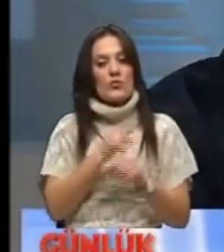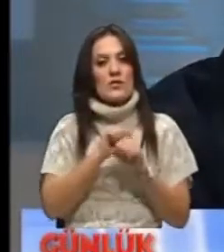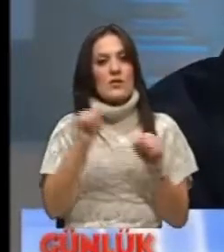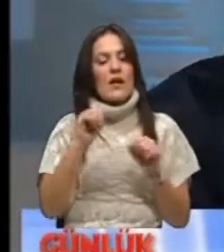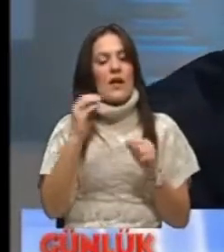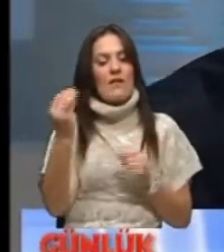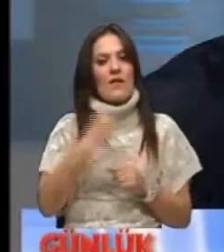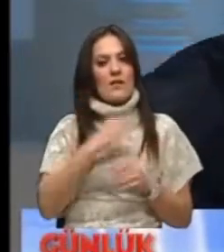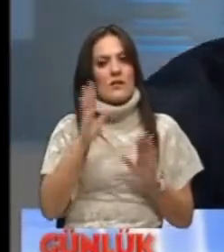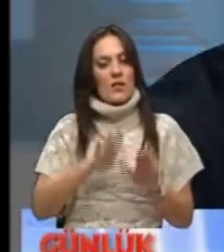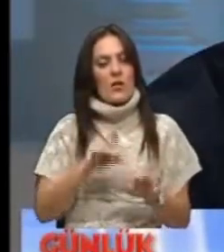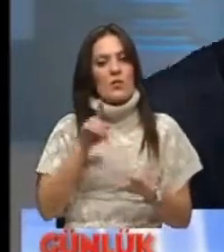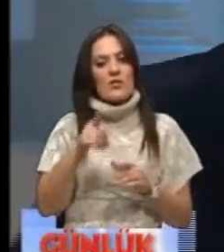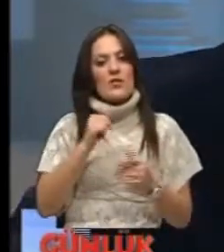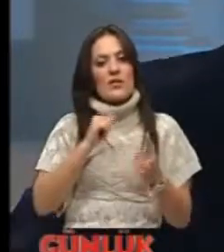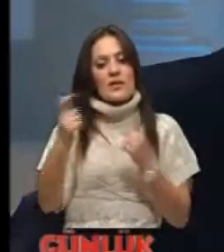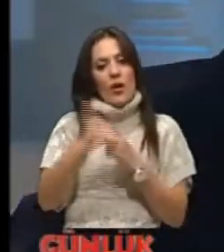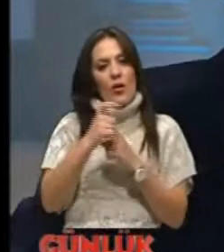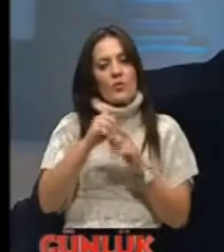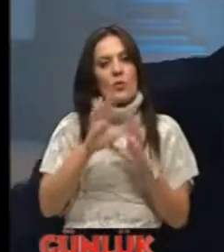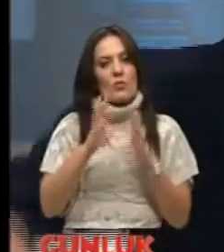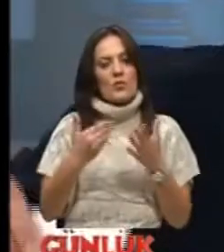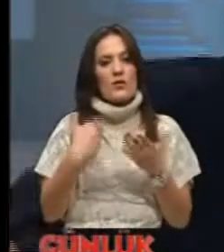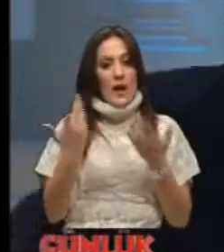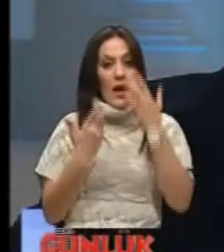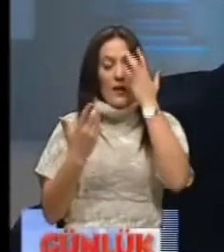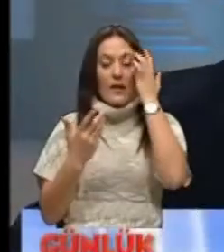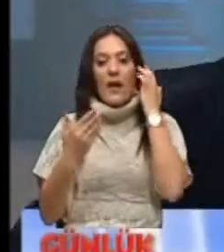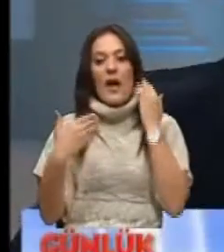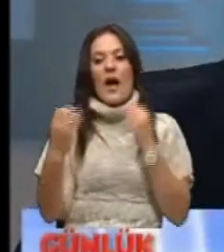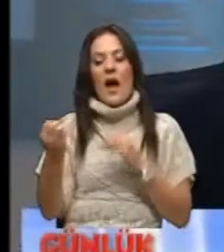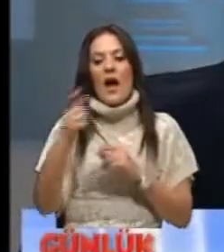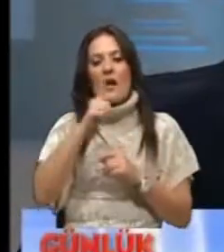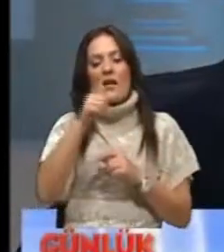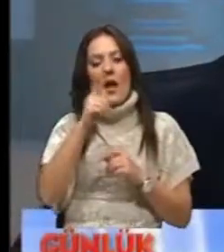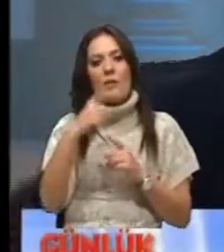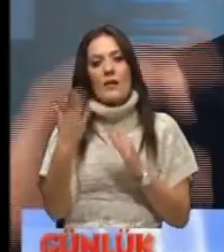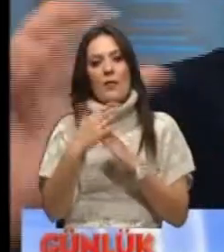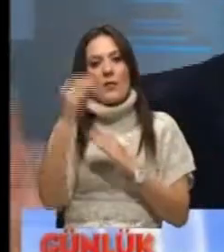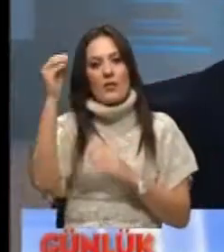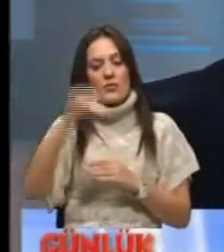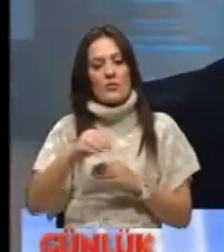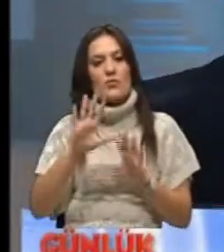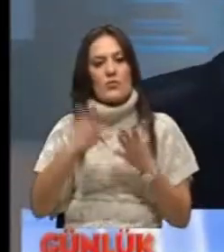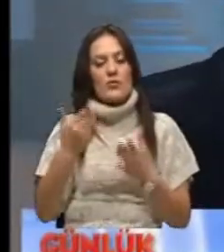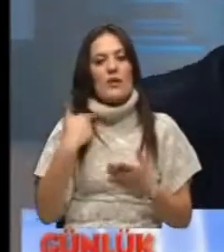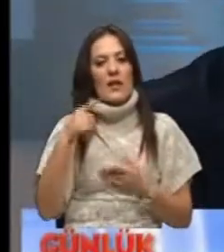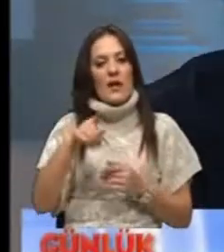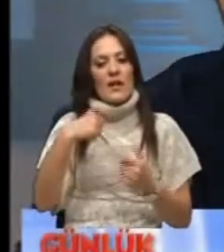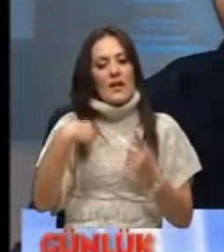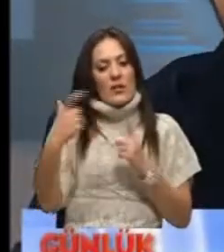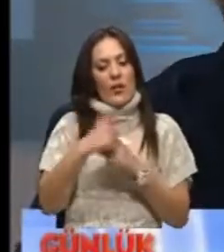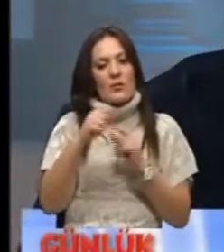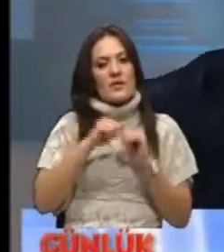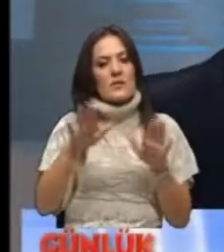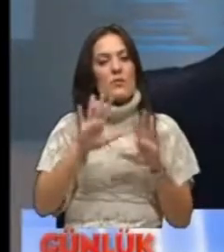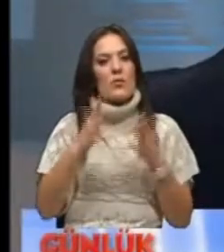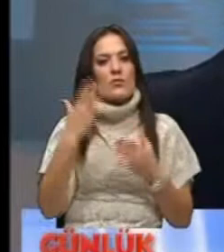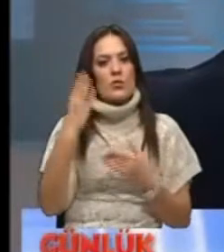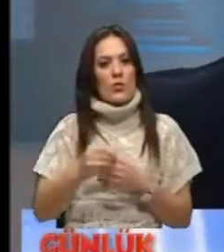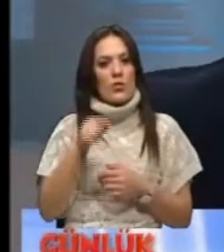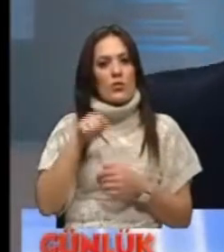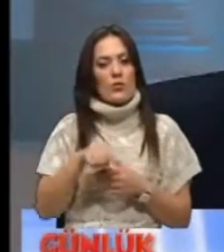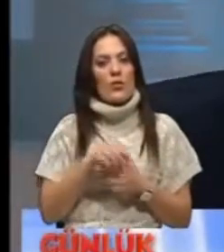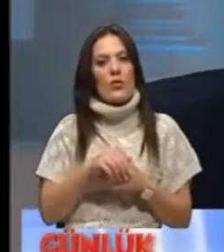zarar verici kalıyor. Evet. Yani savunma evet. bozuluyor. Yani evet. alarm yaprak düştüğünde çalmaya başlıyor. Anladım. Savunma evet. sistemimiz bozulmuş oluyor ve